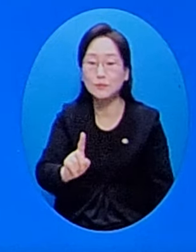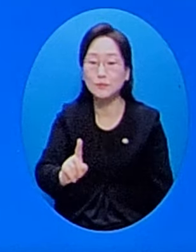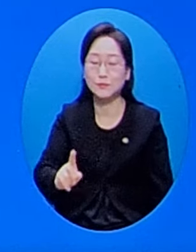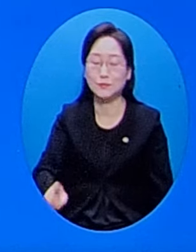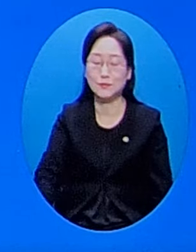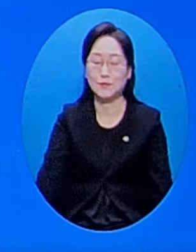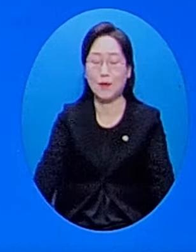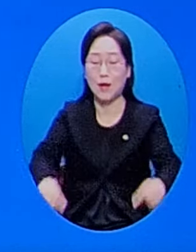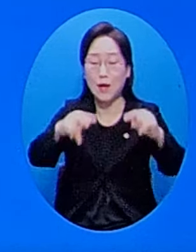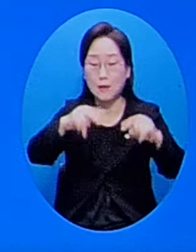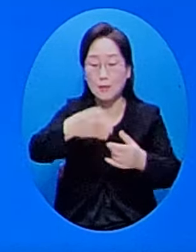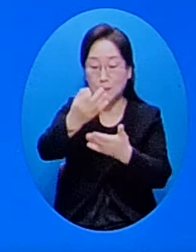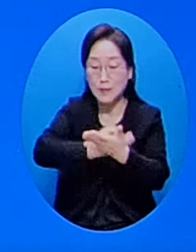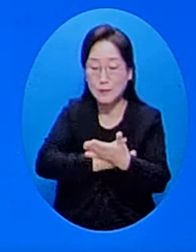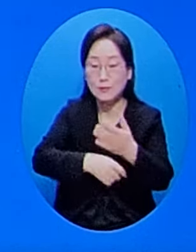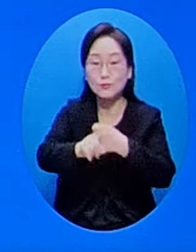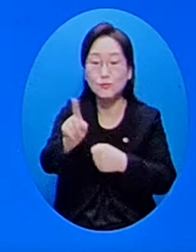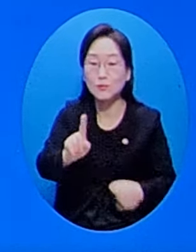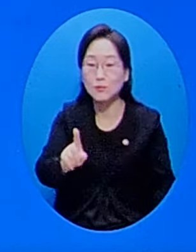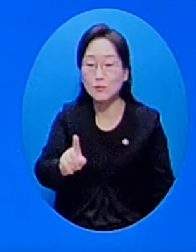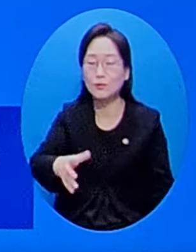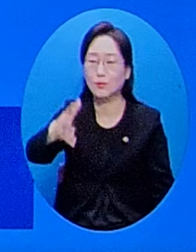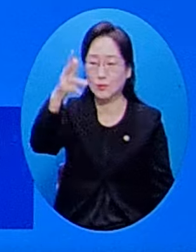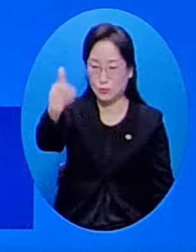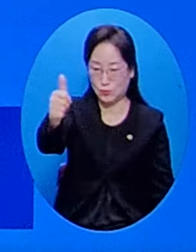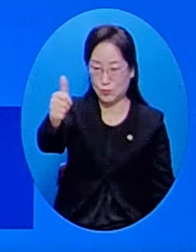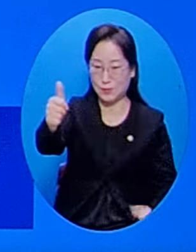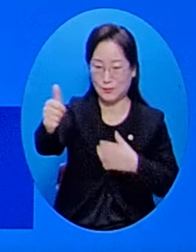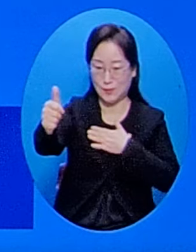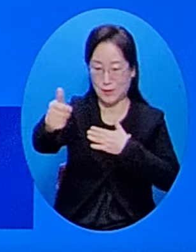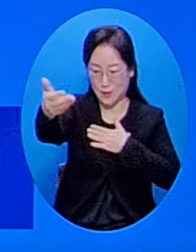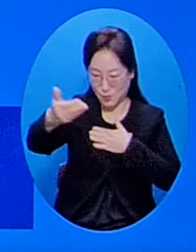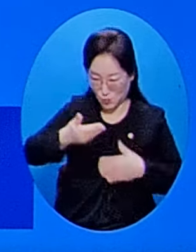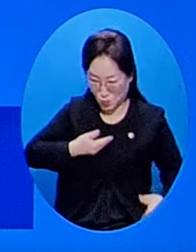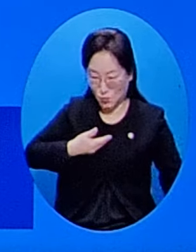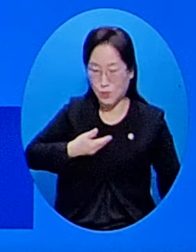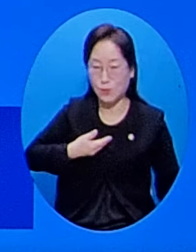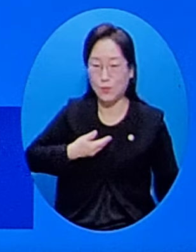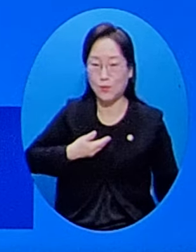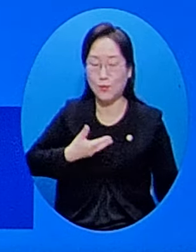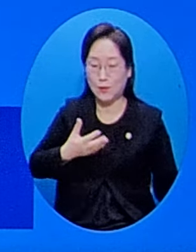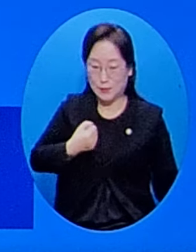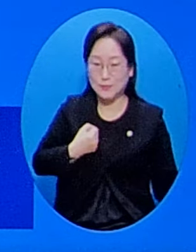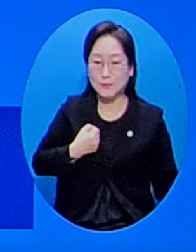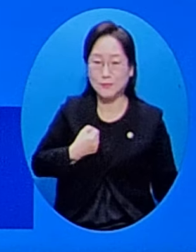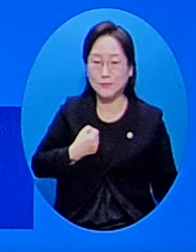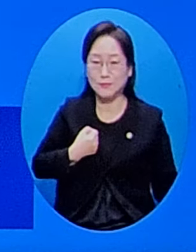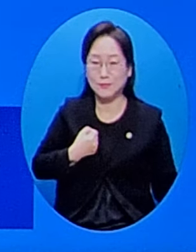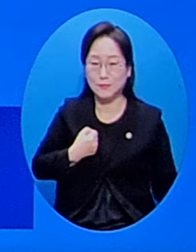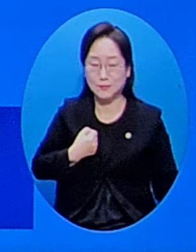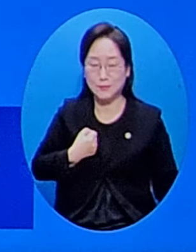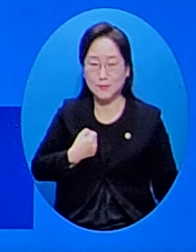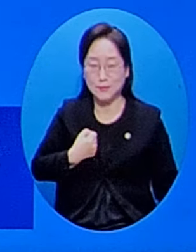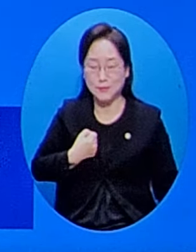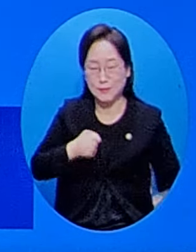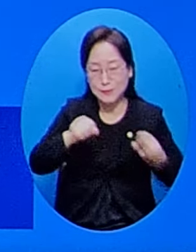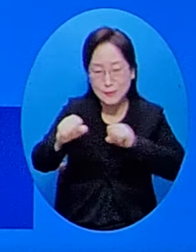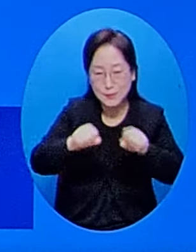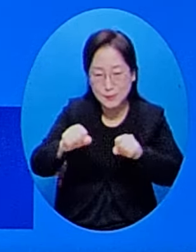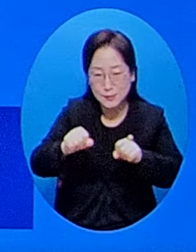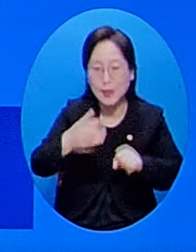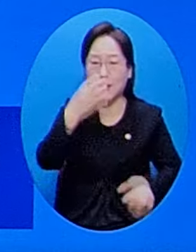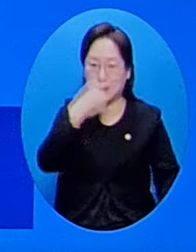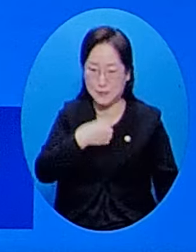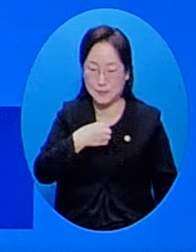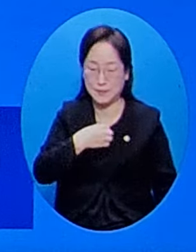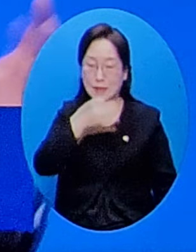갑절에 이익을 얻게 된 것은 주인에게 그 주신 것을 통해서 내가 이와 같은 결과를 얻게 됐습니다.